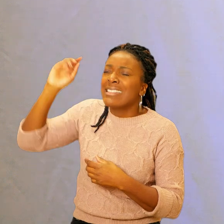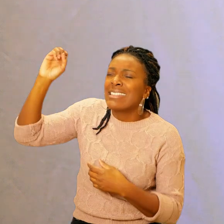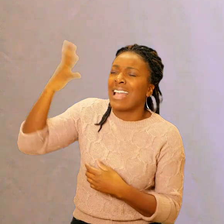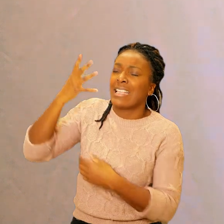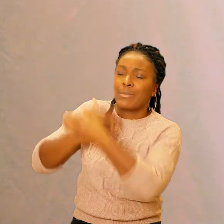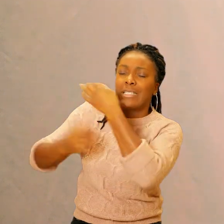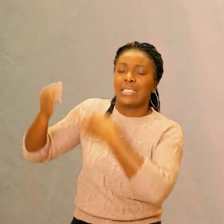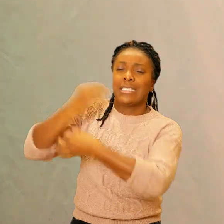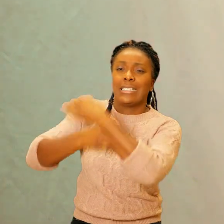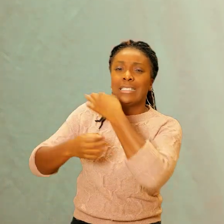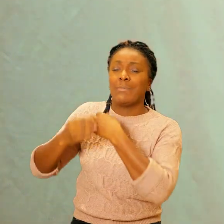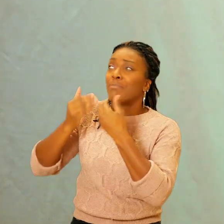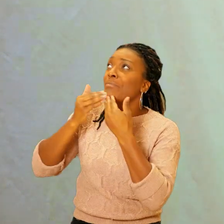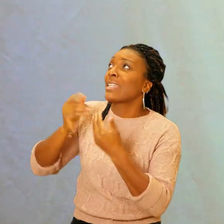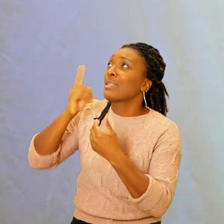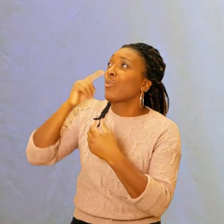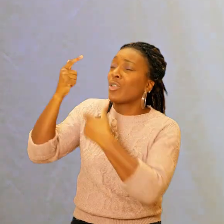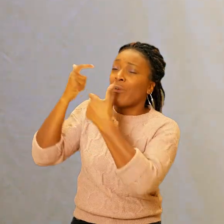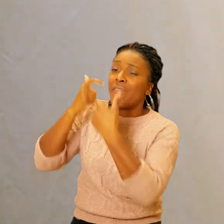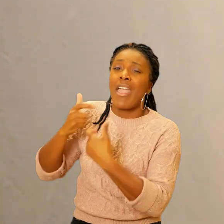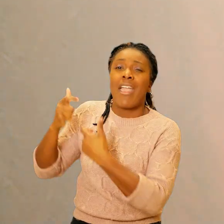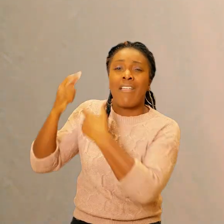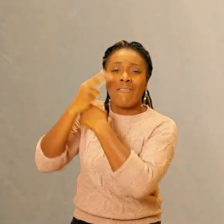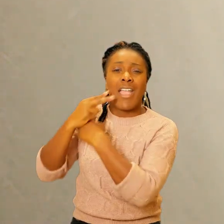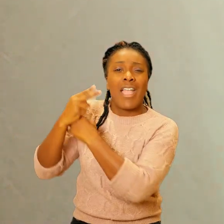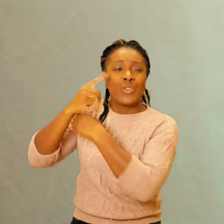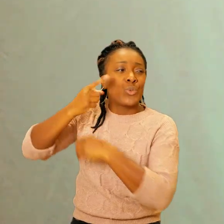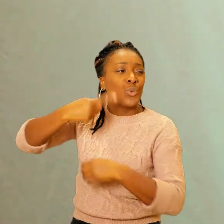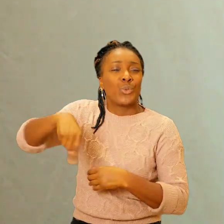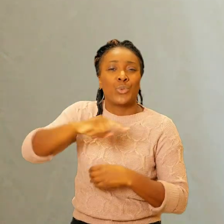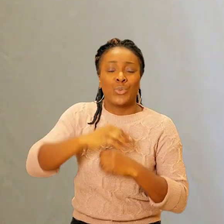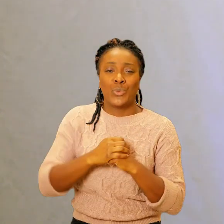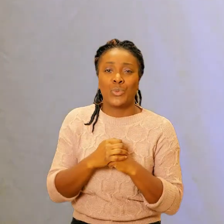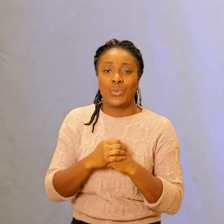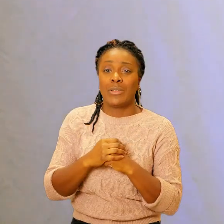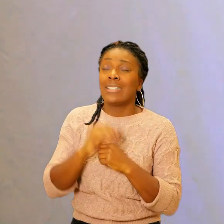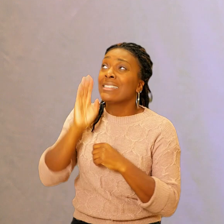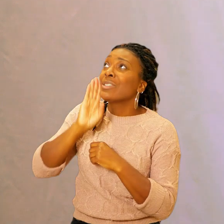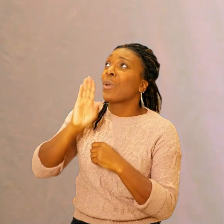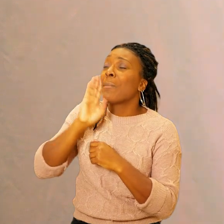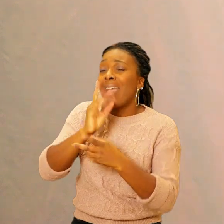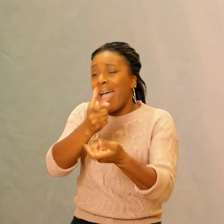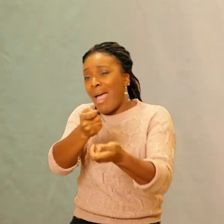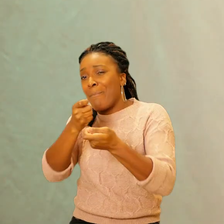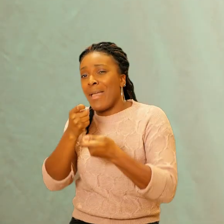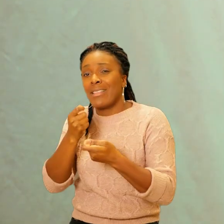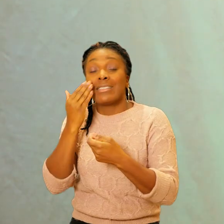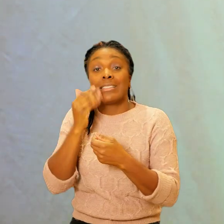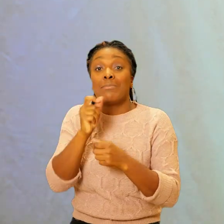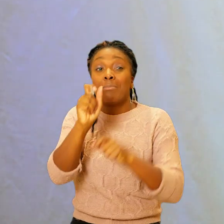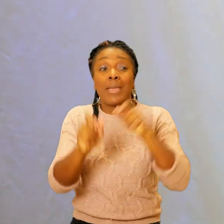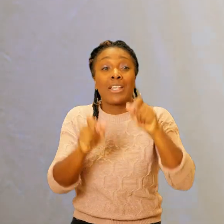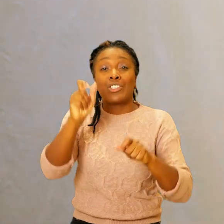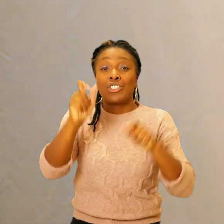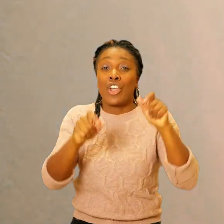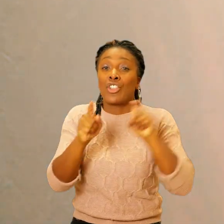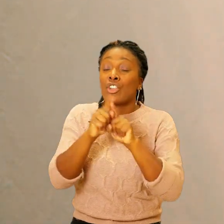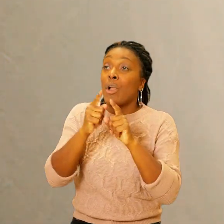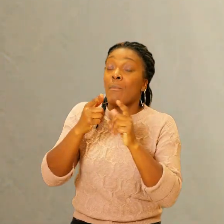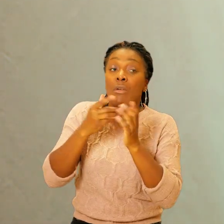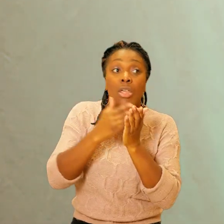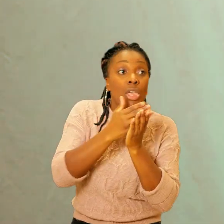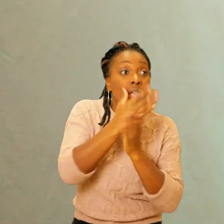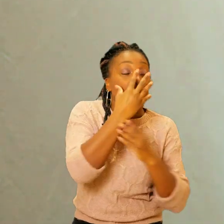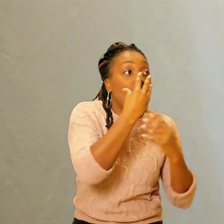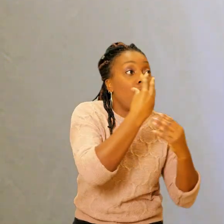Merci Seigneur, parce que tu veilles sur nos vies. Merci de ramener peut-être celui qui aujourd'hui s'est écarté de ta voix parce qu'il a entendu un mensonge et